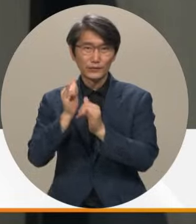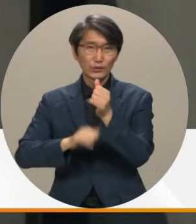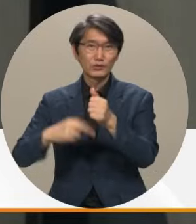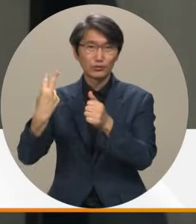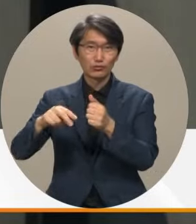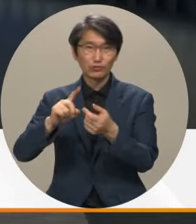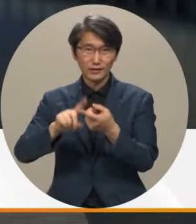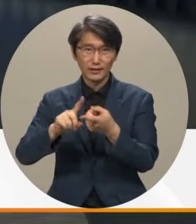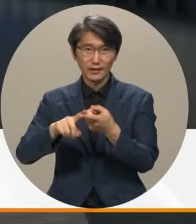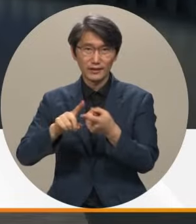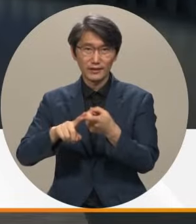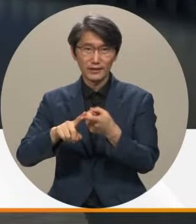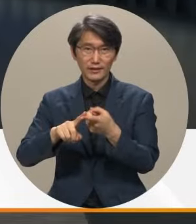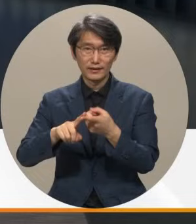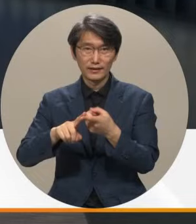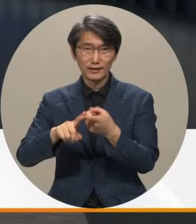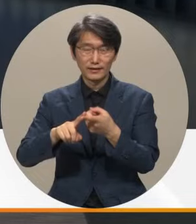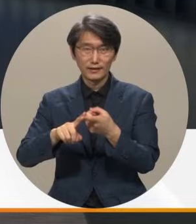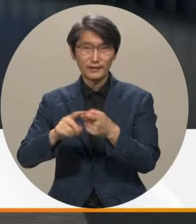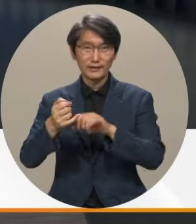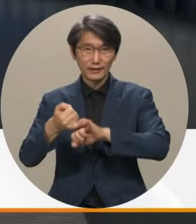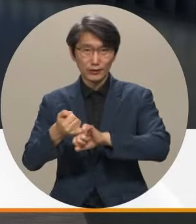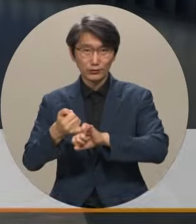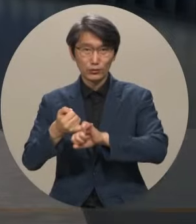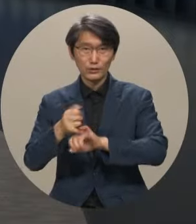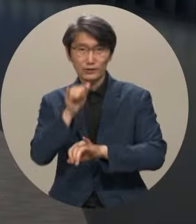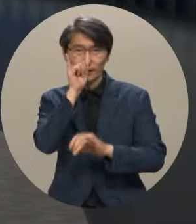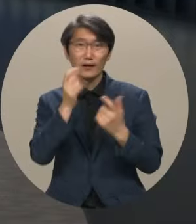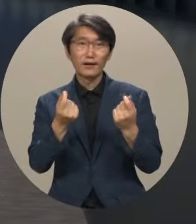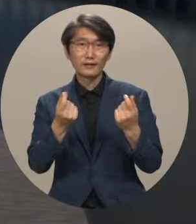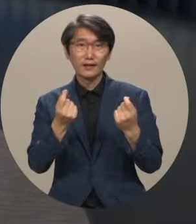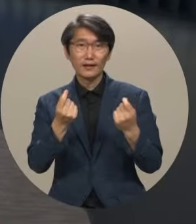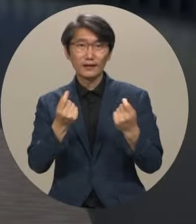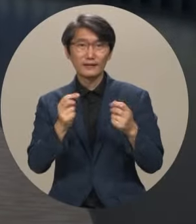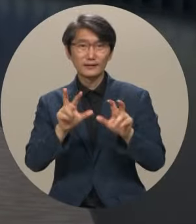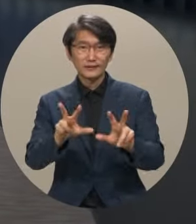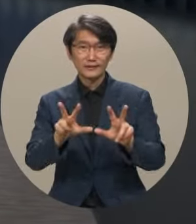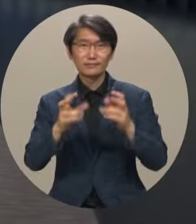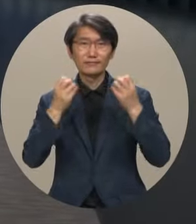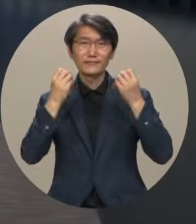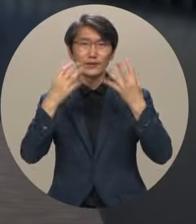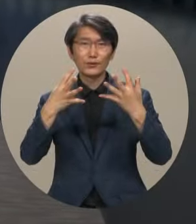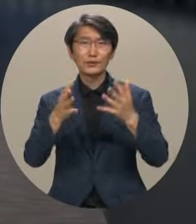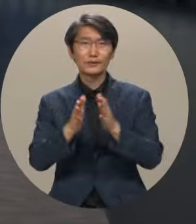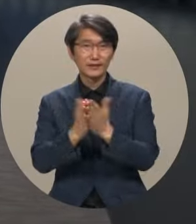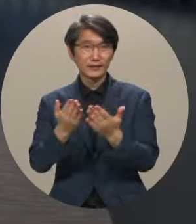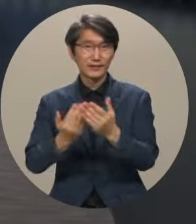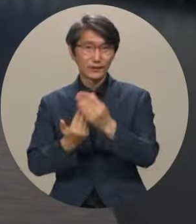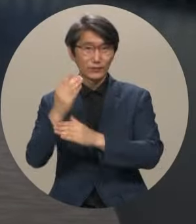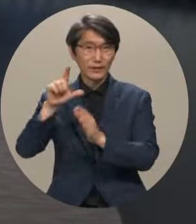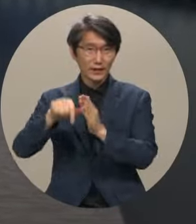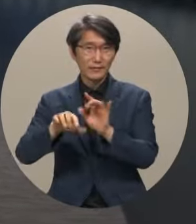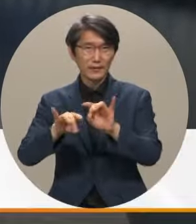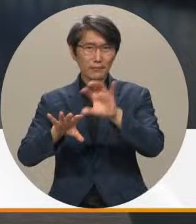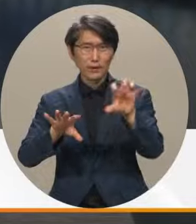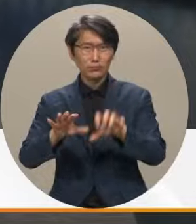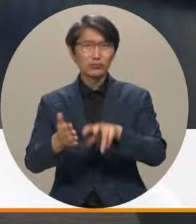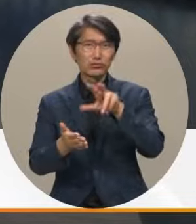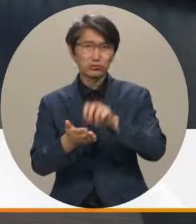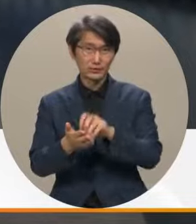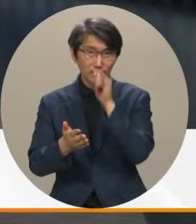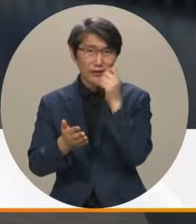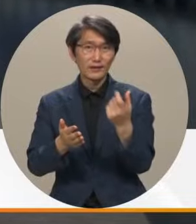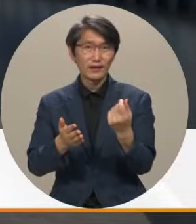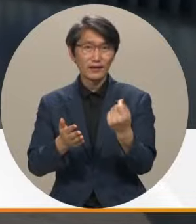교육에 대한 부분을 또 주요 공약으로 강조하고 계시는데요. 지금 이 새로운 교과서가 나올 때마다 반복되는 문제가